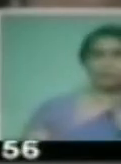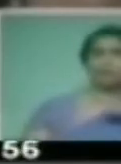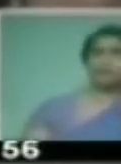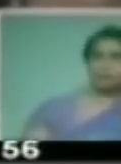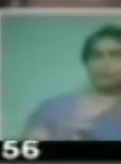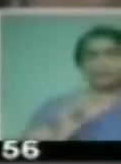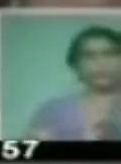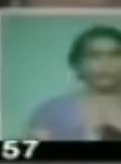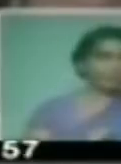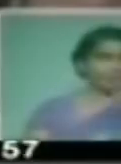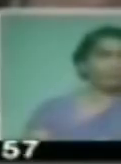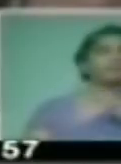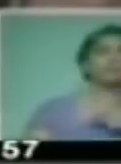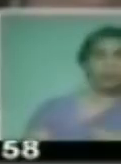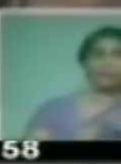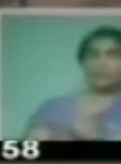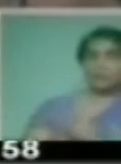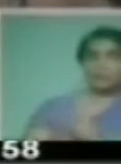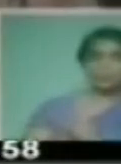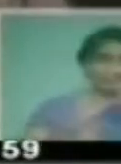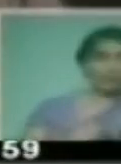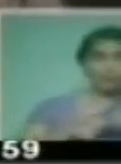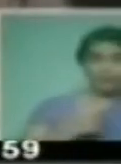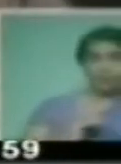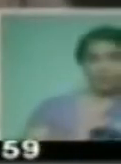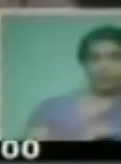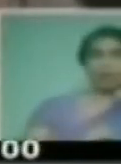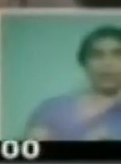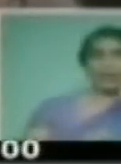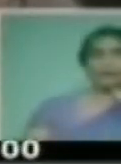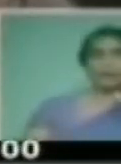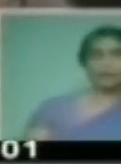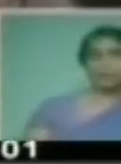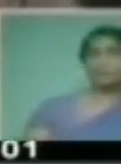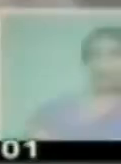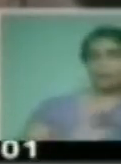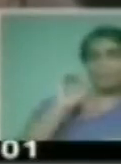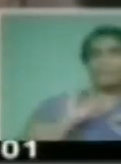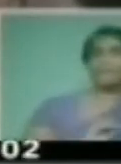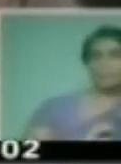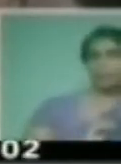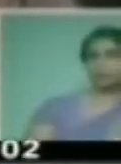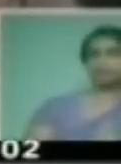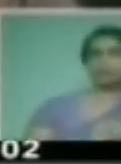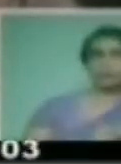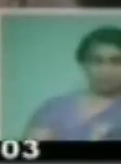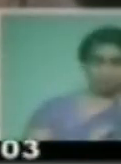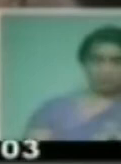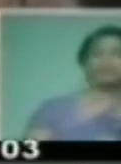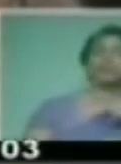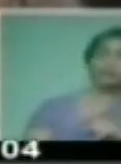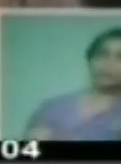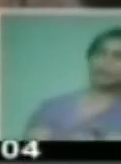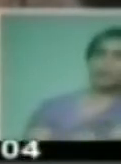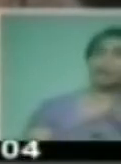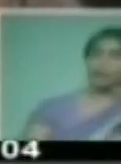பெற அரசாங்கம் எதிர்பார்க்கிறது. கடன் வசதிகளை வழங்கும் ஏனைய நாடுகளுடன் கலந்துரையாடி இருதரப்பு கடனுதவிகளை பெற்றுக் கொள்ளவும் சந்தர்ப்பம் கிடைக்கும். சில